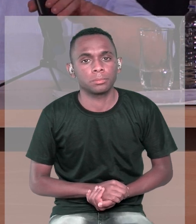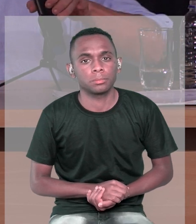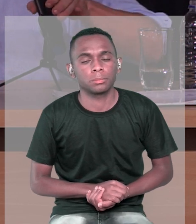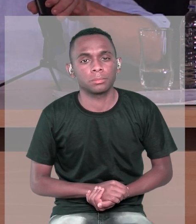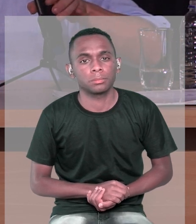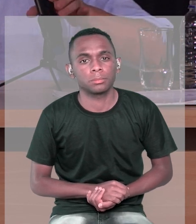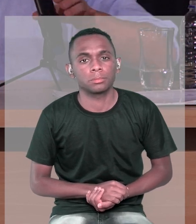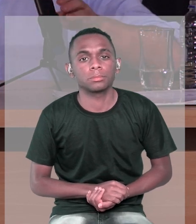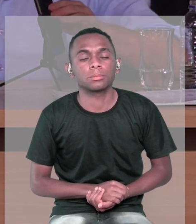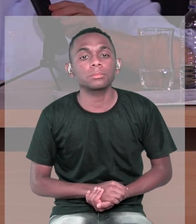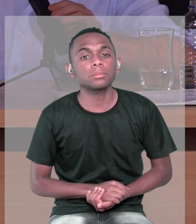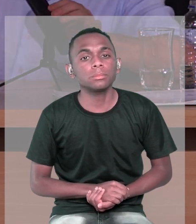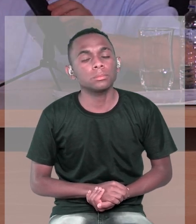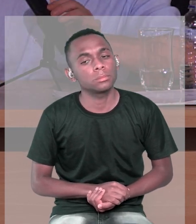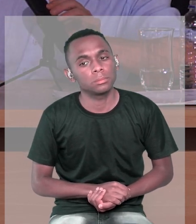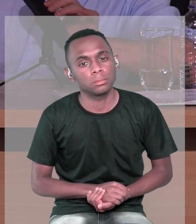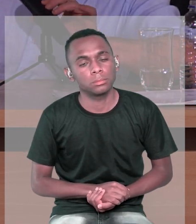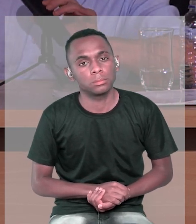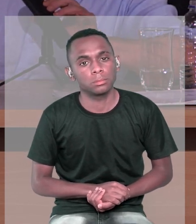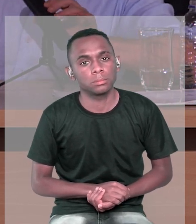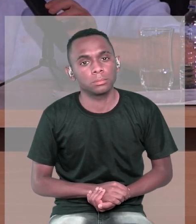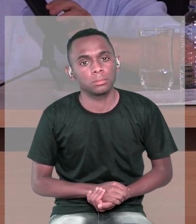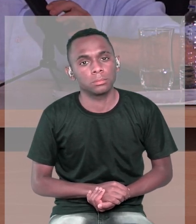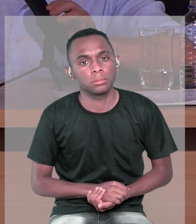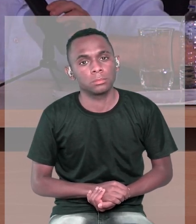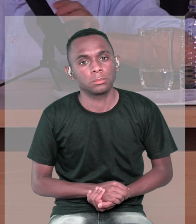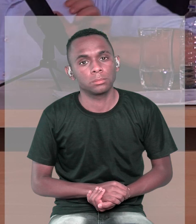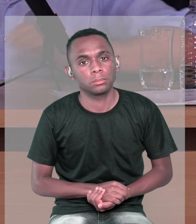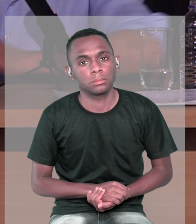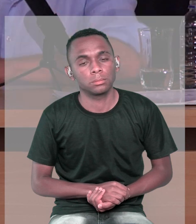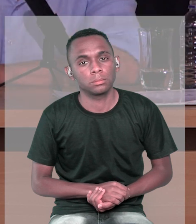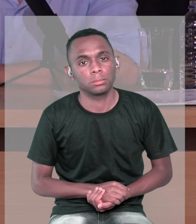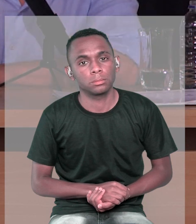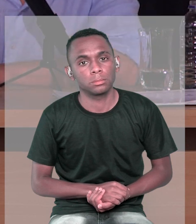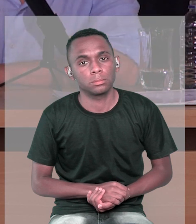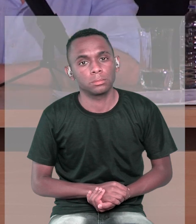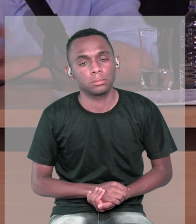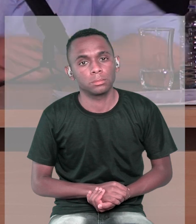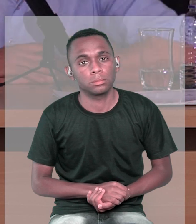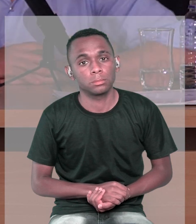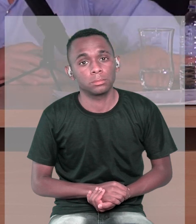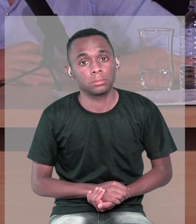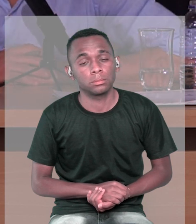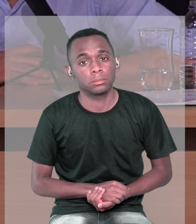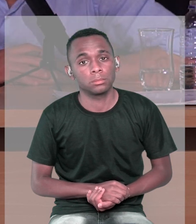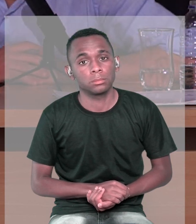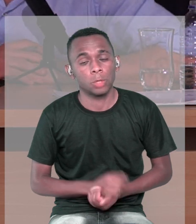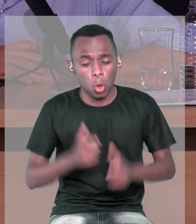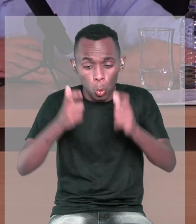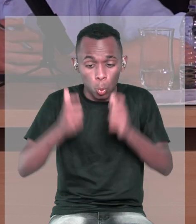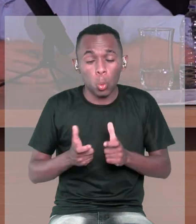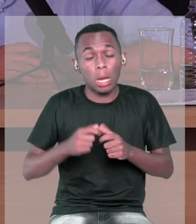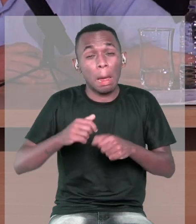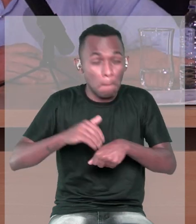l'endroit où ces bactéries se regroupent le plus, c'est le gros intestin. O lugar onde essas bactérias